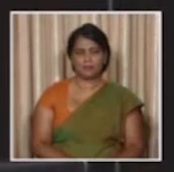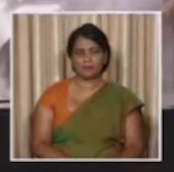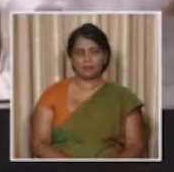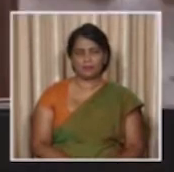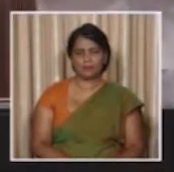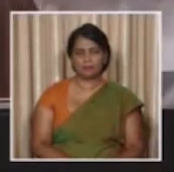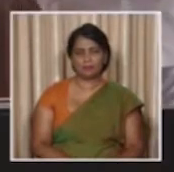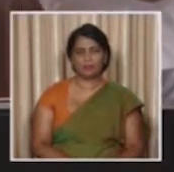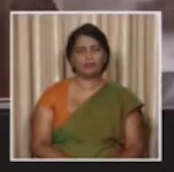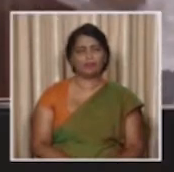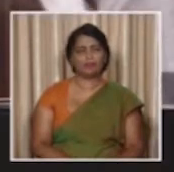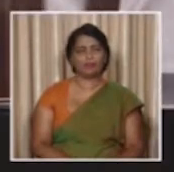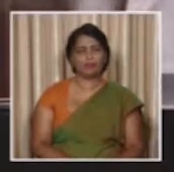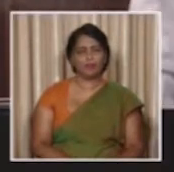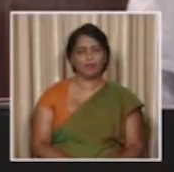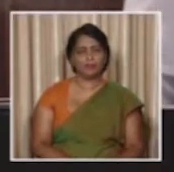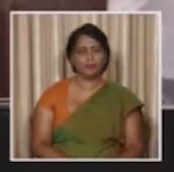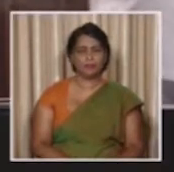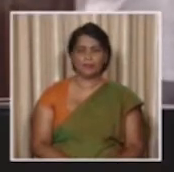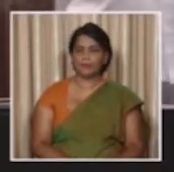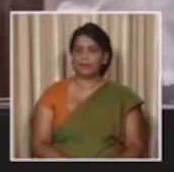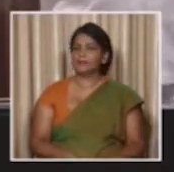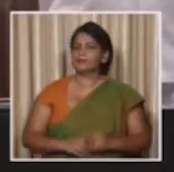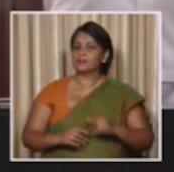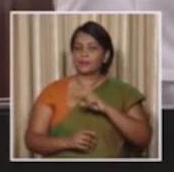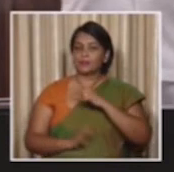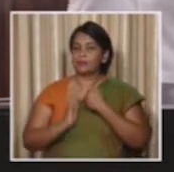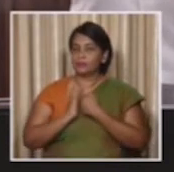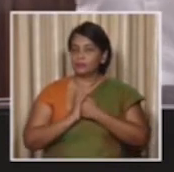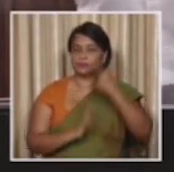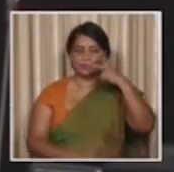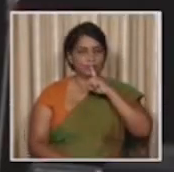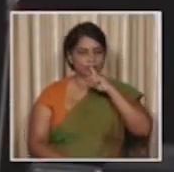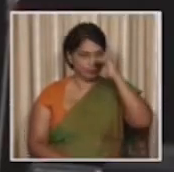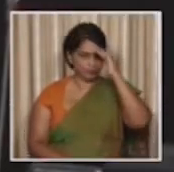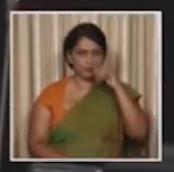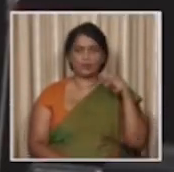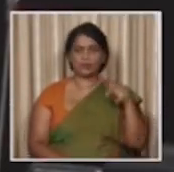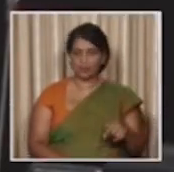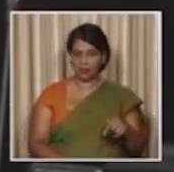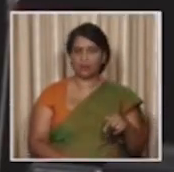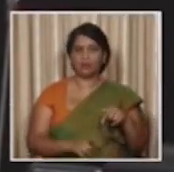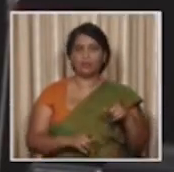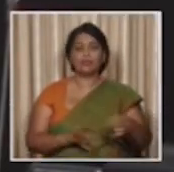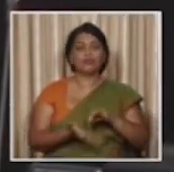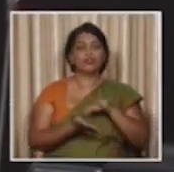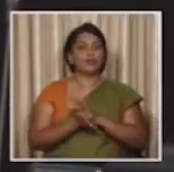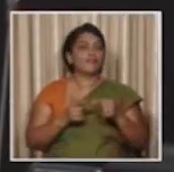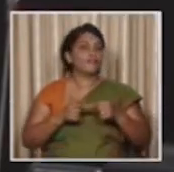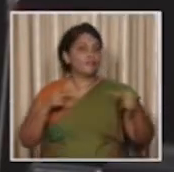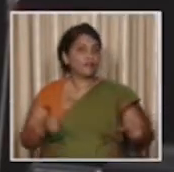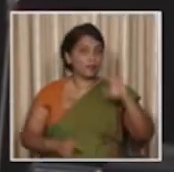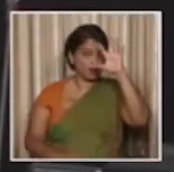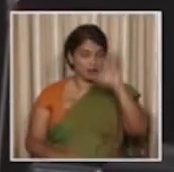හෝ ගරු අධිකරණ මහත්තයා. ගරු නියෝජ්‍ය කතානායකතුමනි අද දිනේ වෙන් කරලා තියෙන්නේ විපක්ෂයෙන්